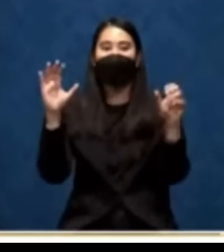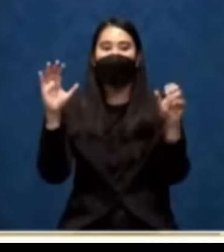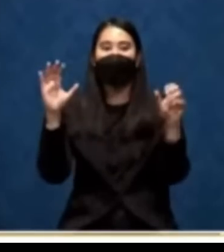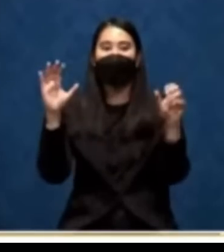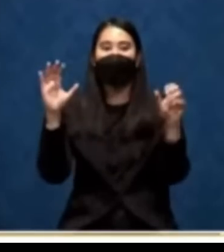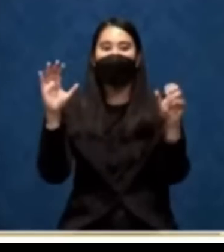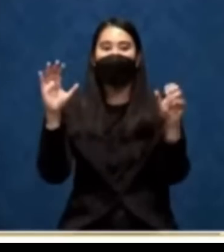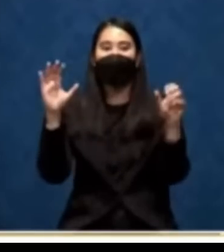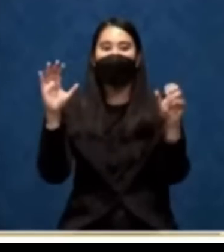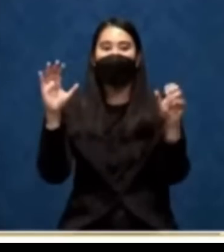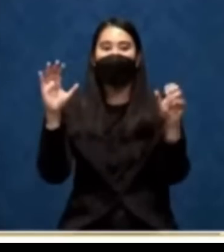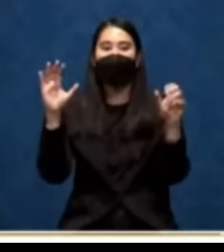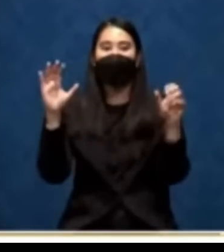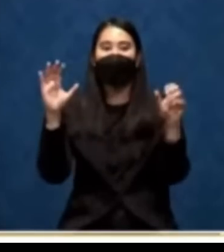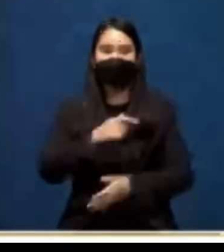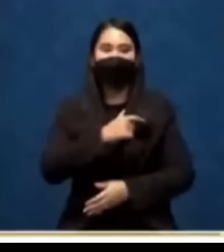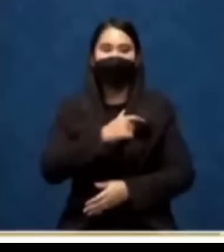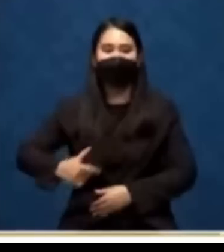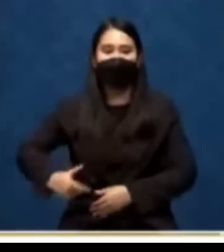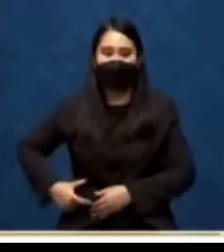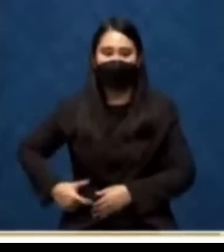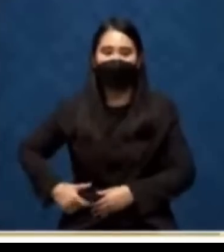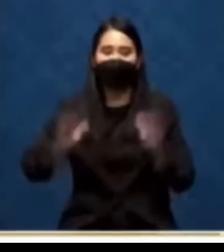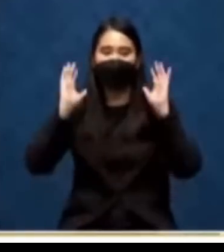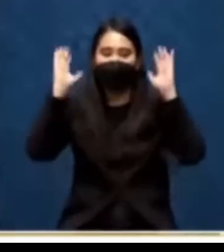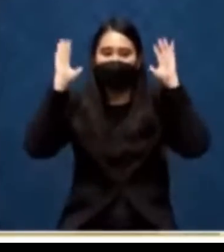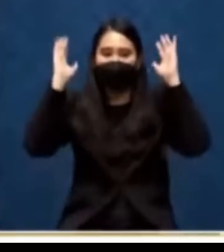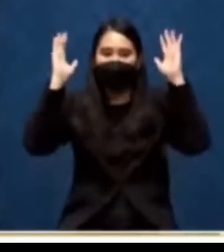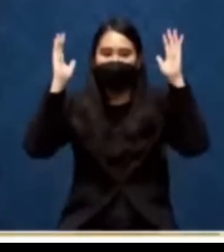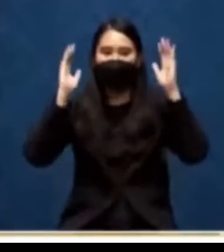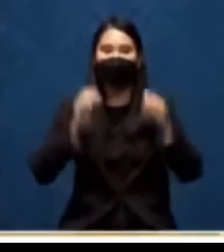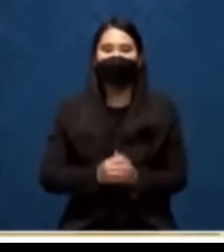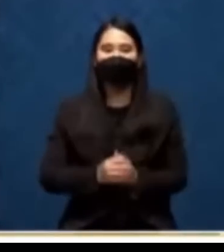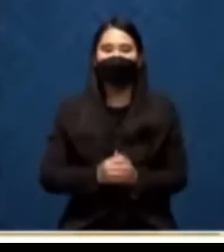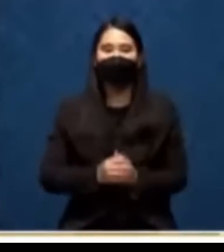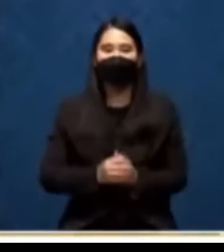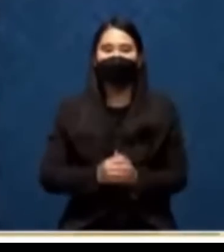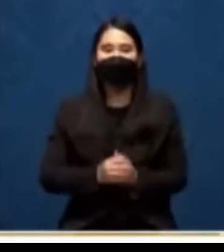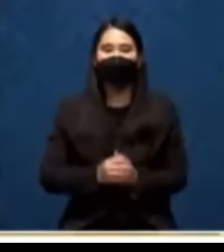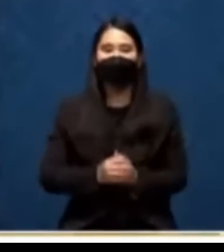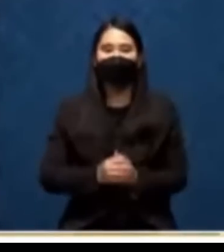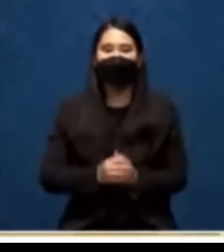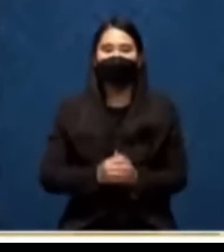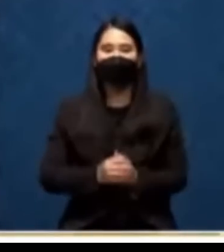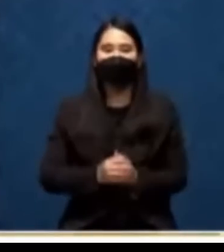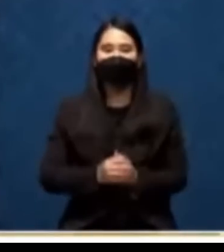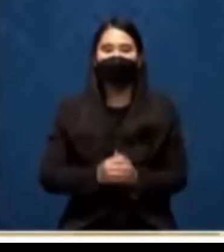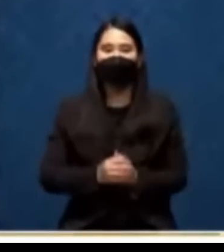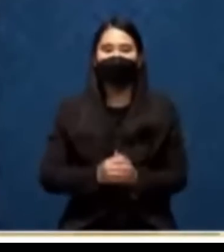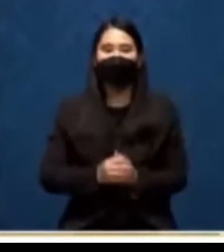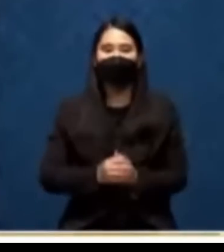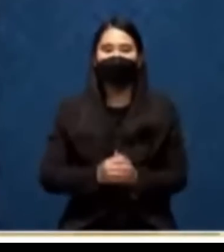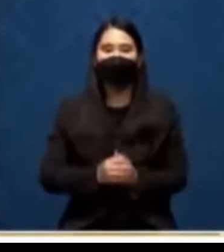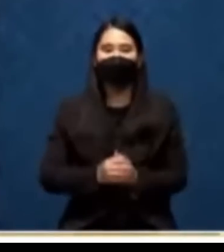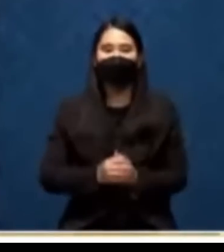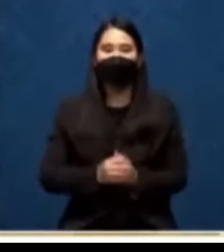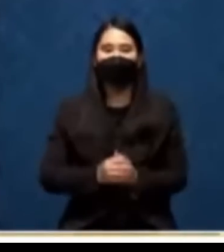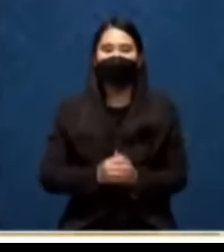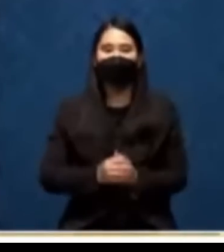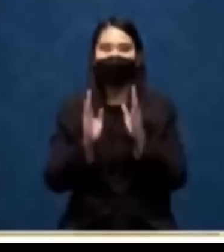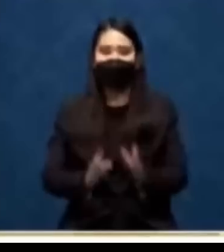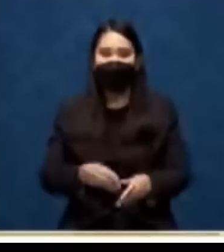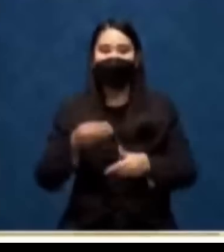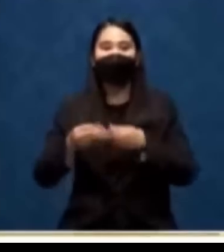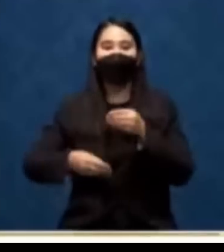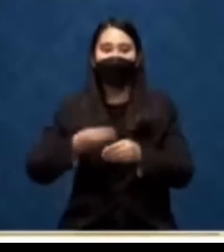เอาสถาบันของพระมหากษัตริย์ไปเป็นพรีเซนเตอร์นะครับให้กับนักค้าอวัยวะอย่